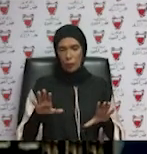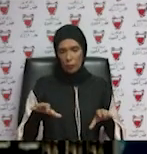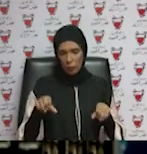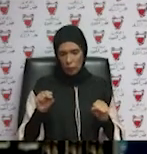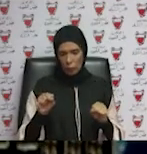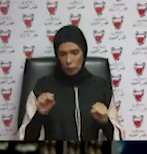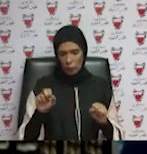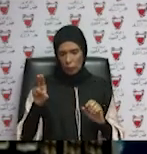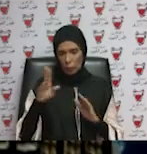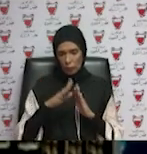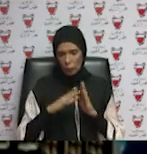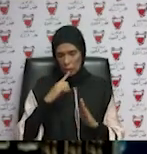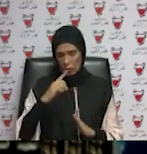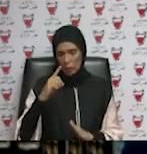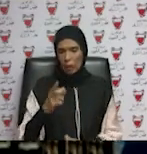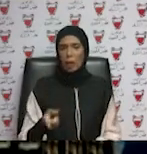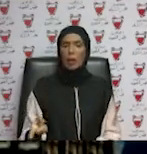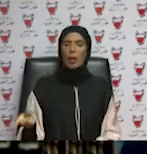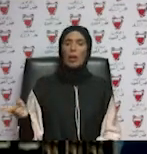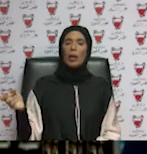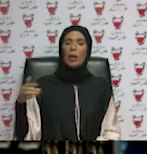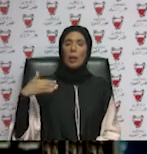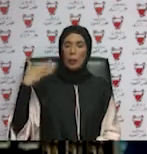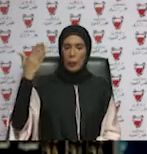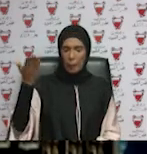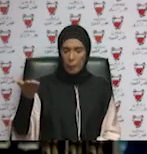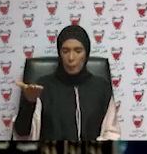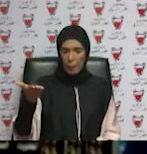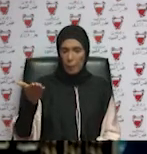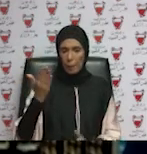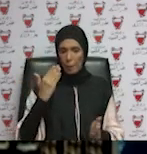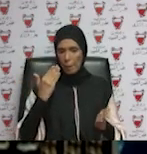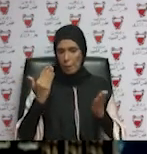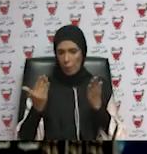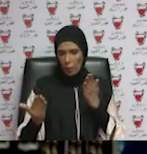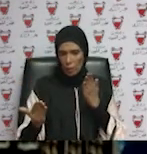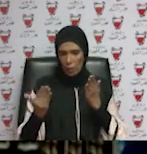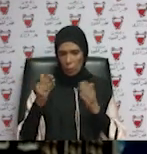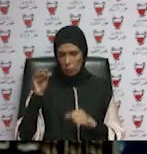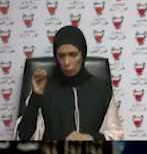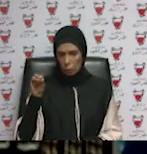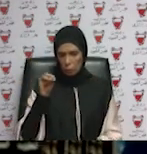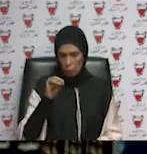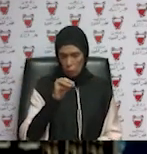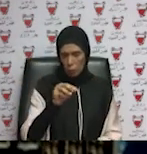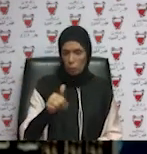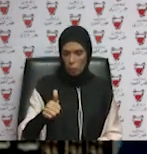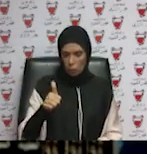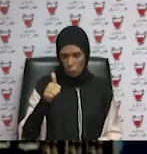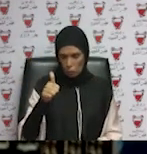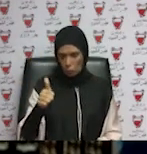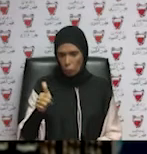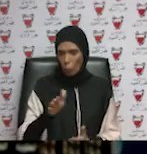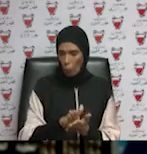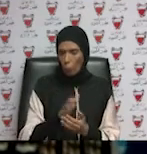التقرير السنة التي تليها، يعني تقارن، تجد هل هذه الملاحظات قد أخذت في عين الاعتبار ولا لا، وهي